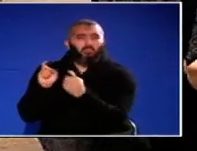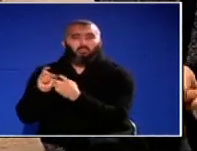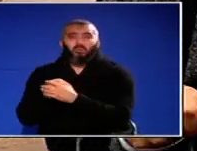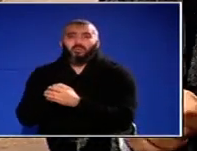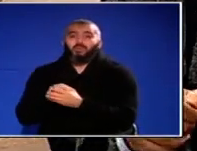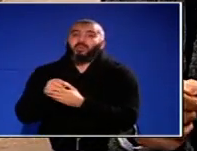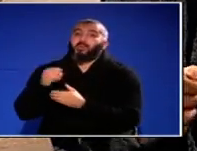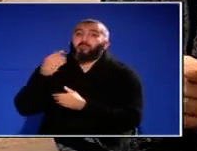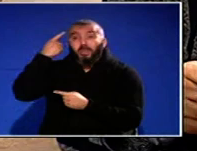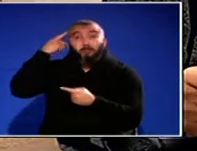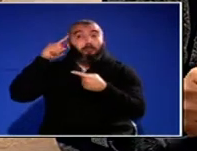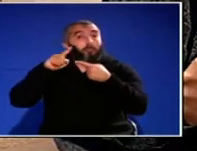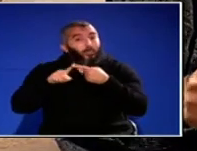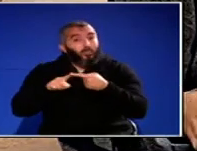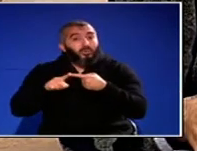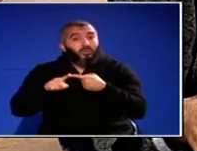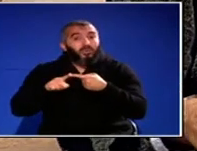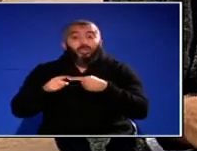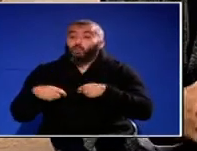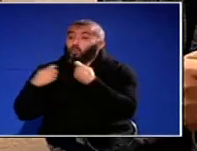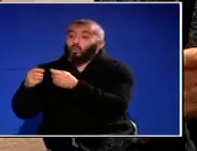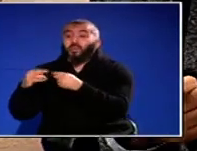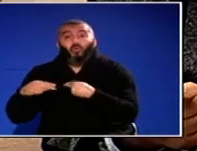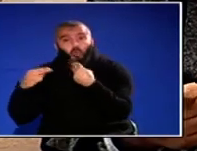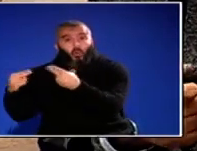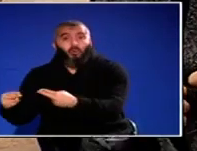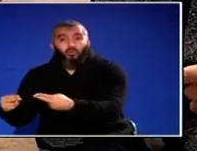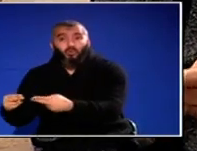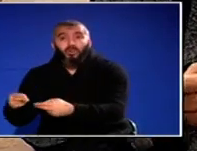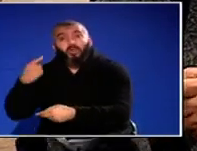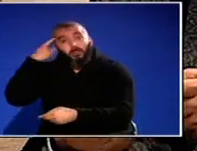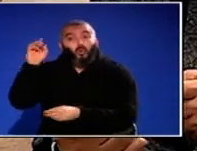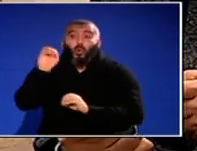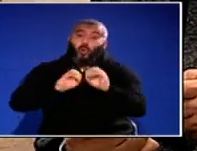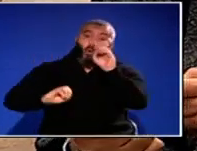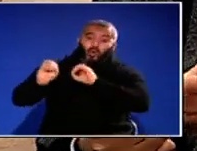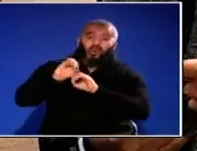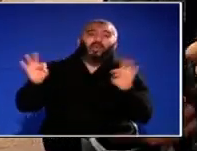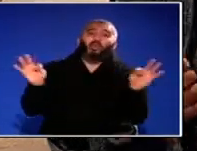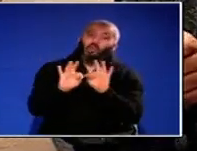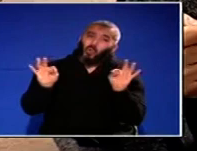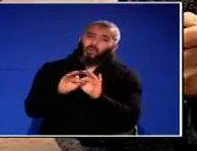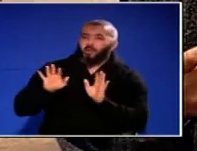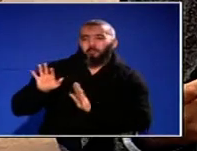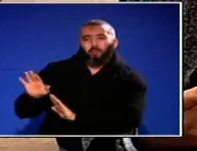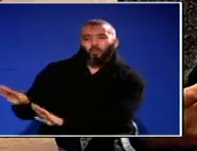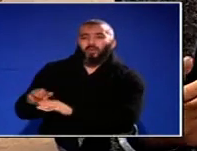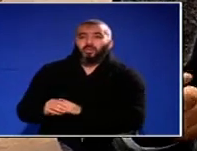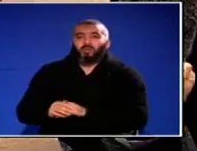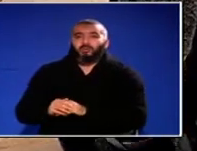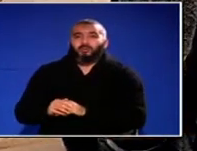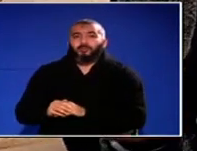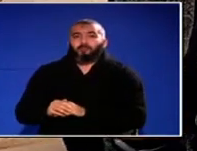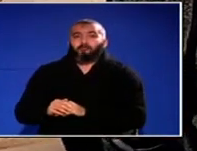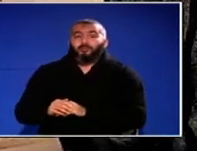ولاد خوهم، لأن ولاد خوهم هم بحاجة إلى هذا المال وما عندهمش، وجداتهم ما وصلت لهمش وباباهم ما خلى لهمش،